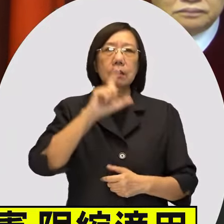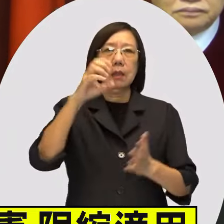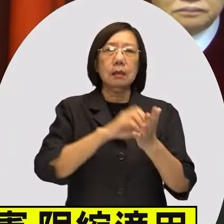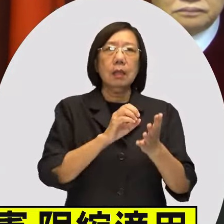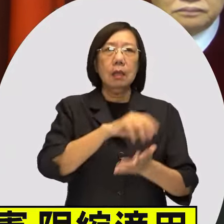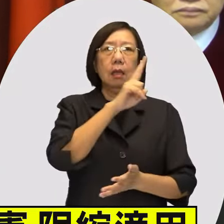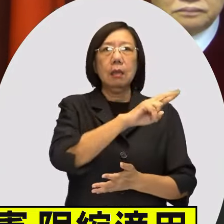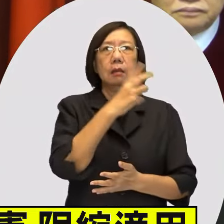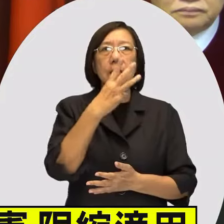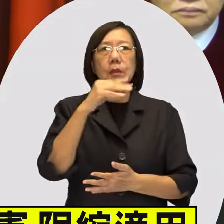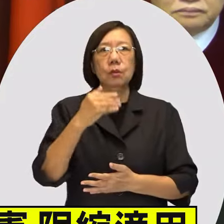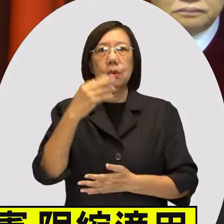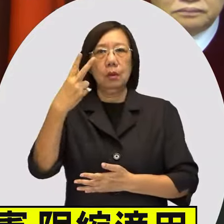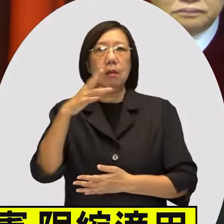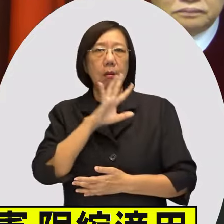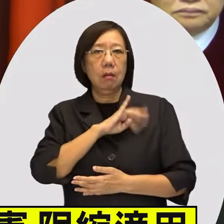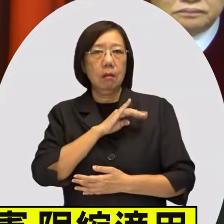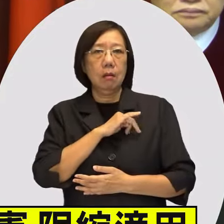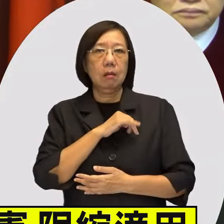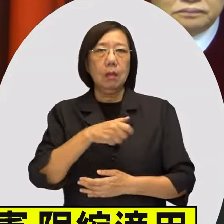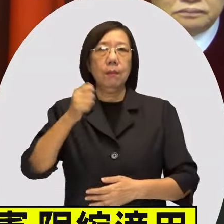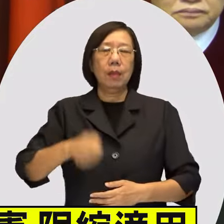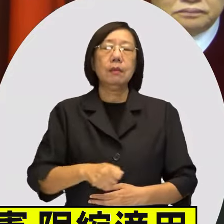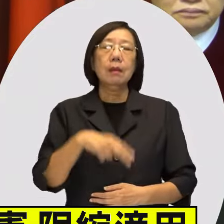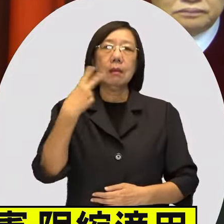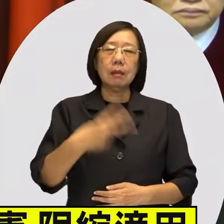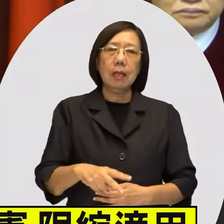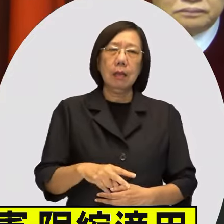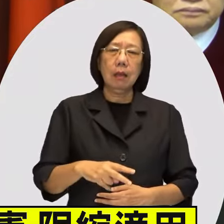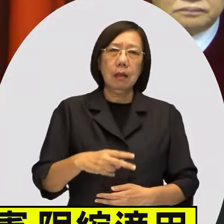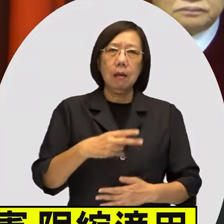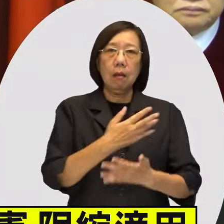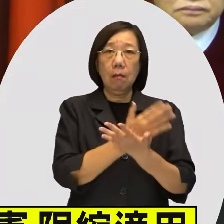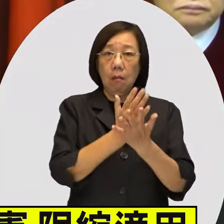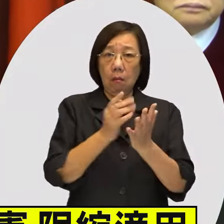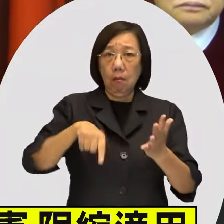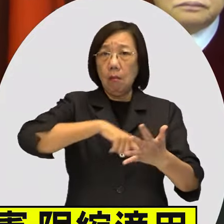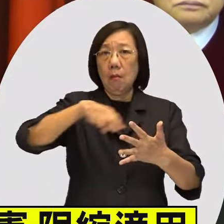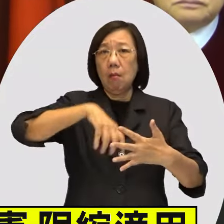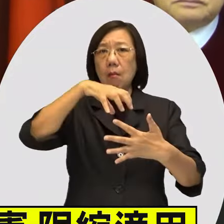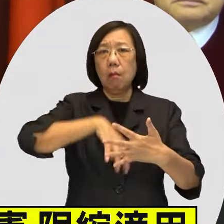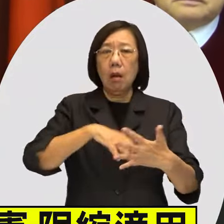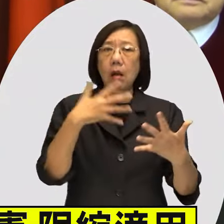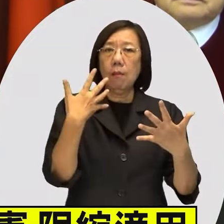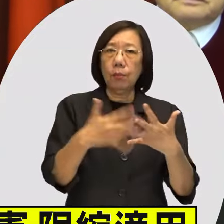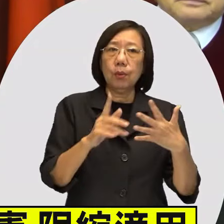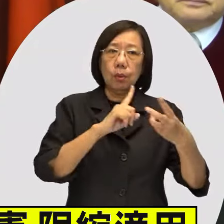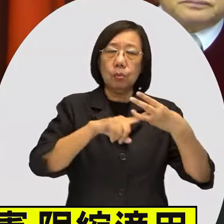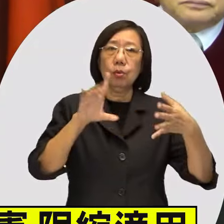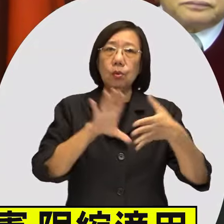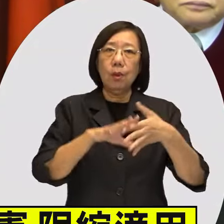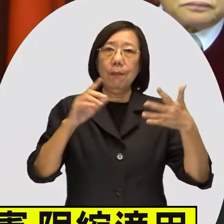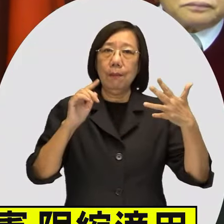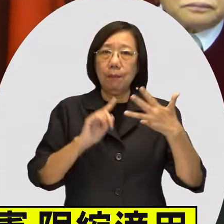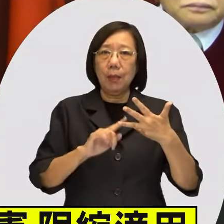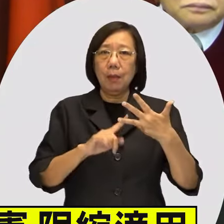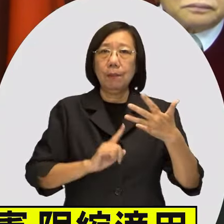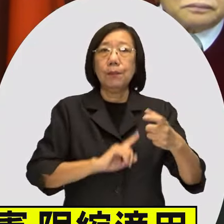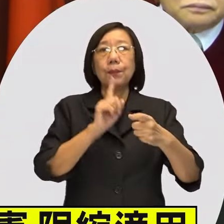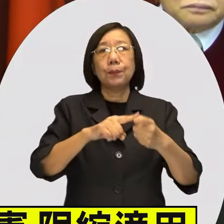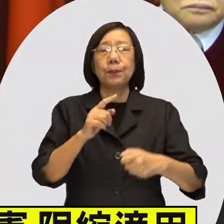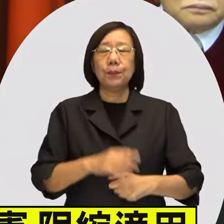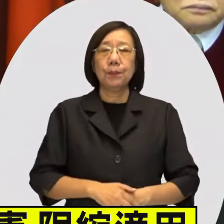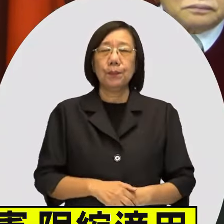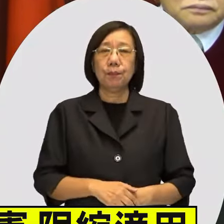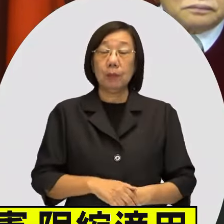号刑事判决，其裁判上所适用之法规范不符主文第八项之意旨，